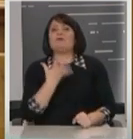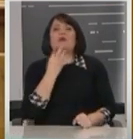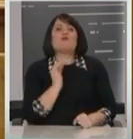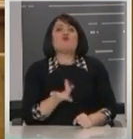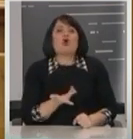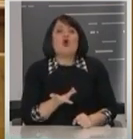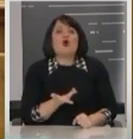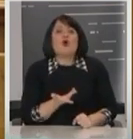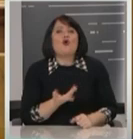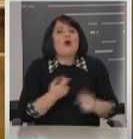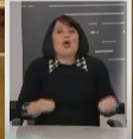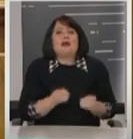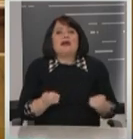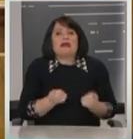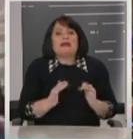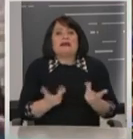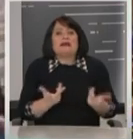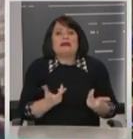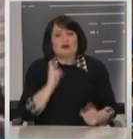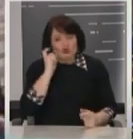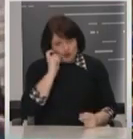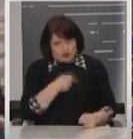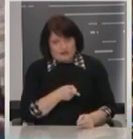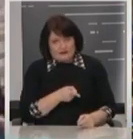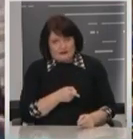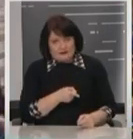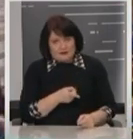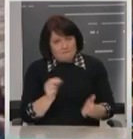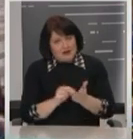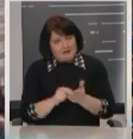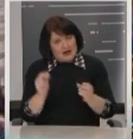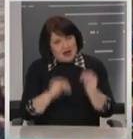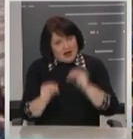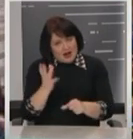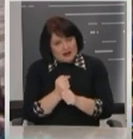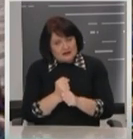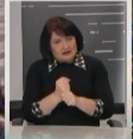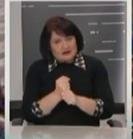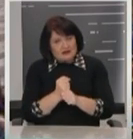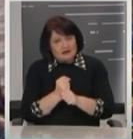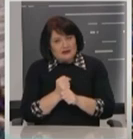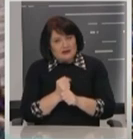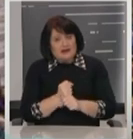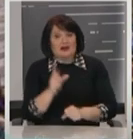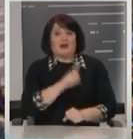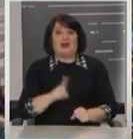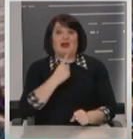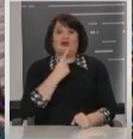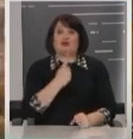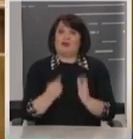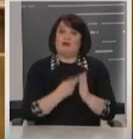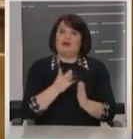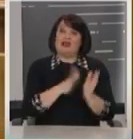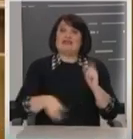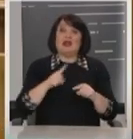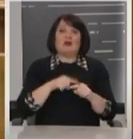της Νέας Δημοκρατίας, συνέβη αυτό? Έχετε σκεφτεί γιατί συνέβη αυτό? ξεγελάστηκε, όπως μας είπε ο κ. Μητσοτάκης, δυο φορές ο